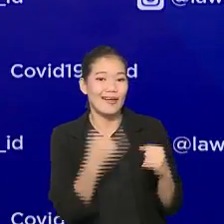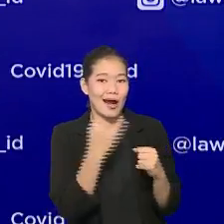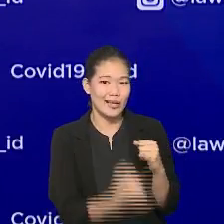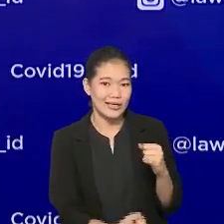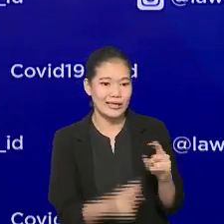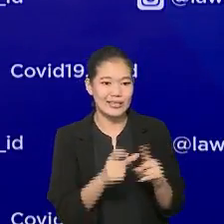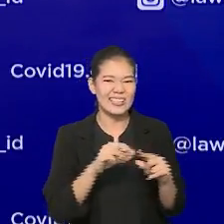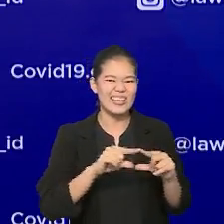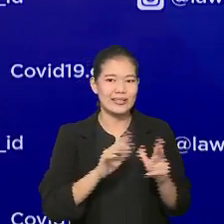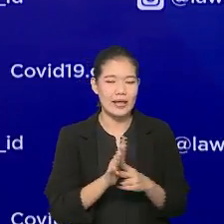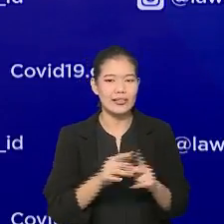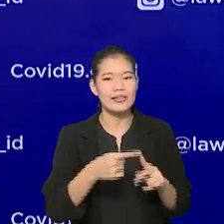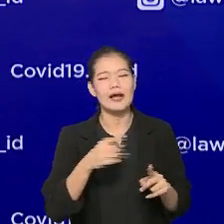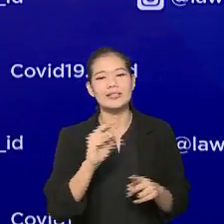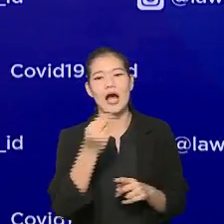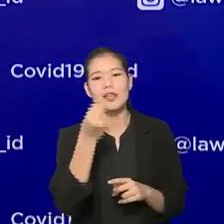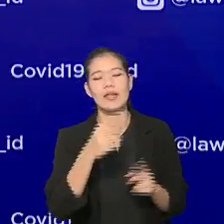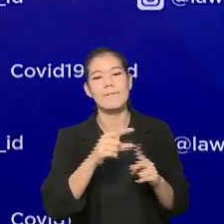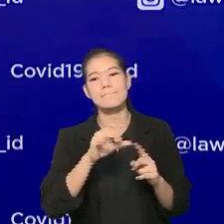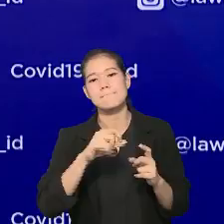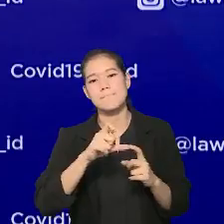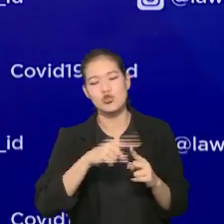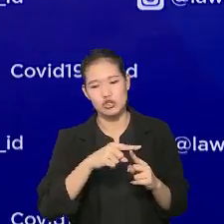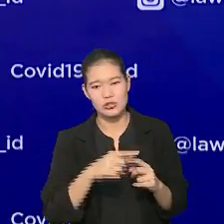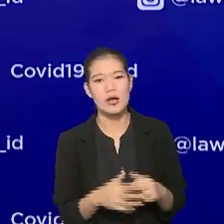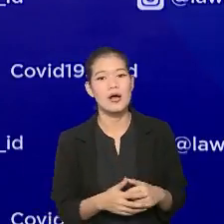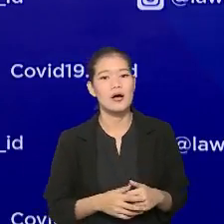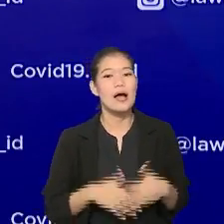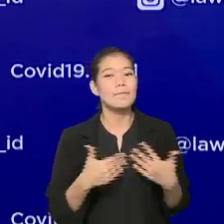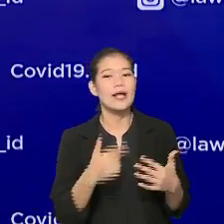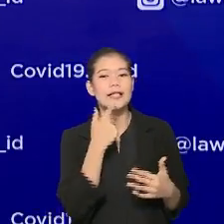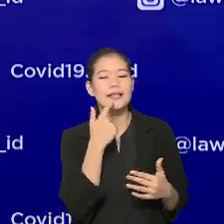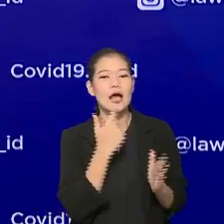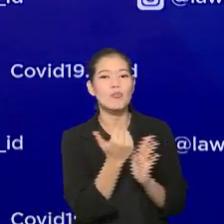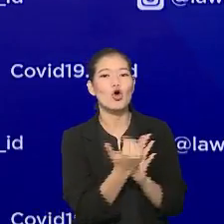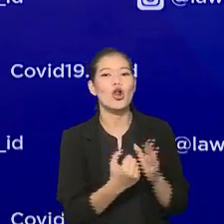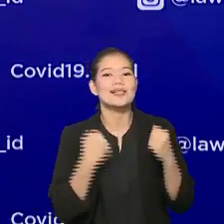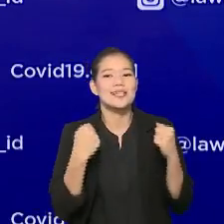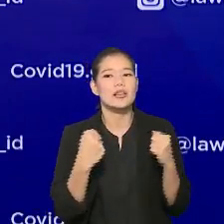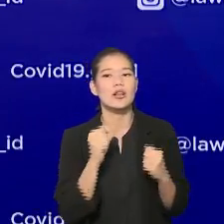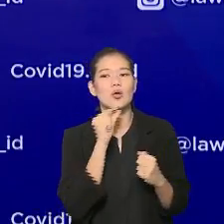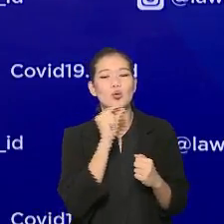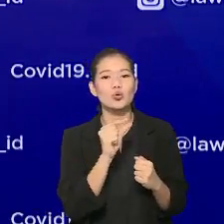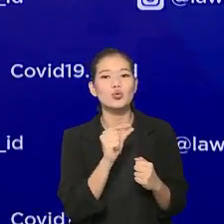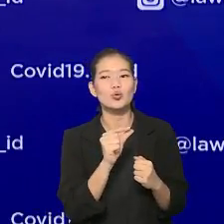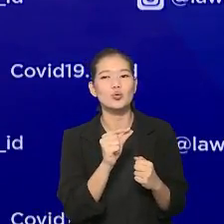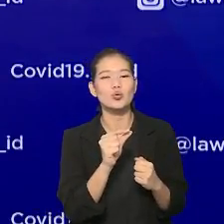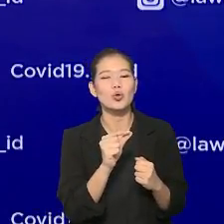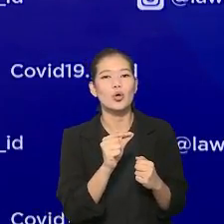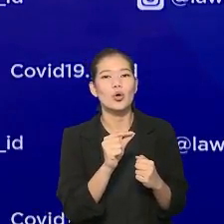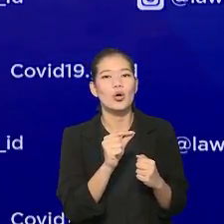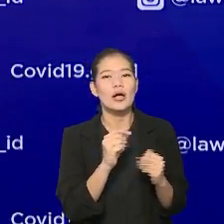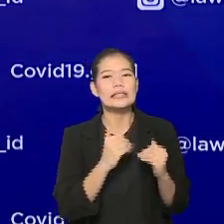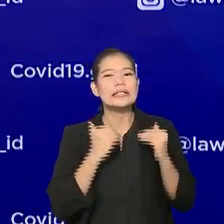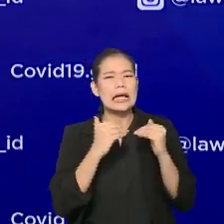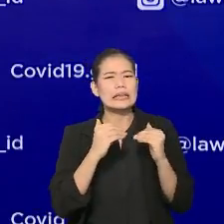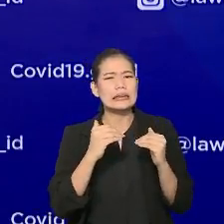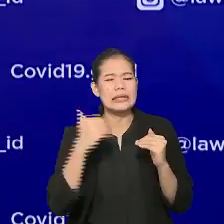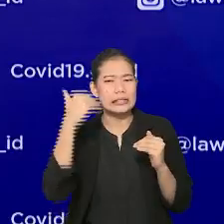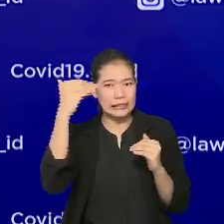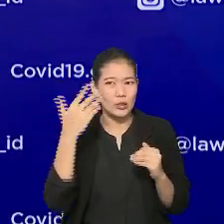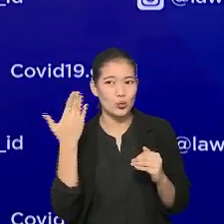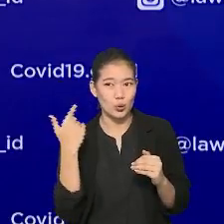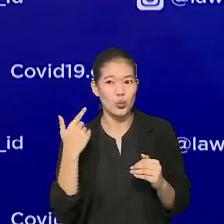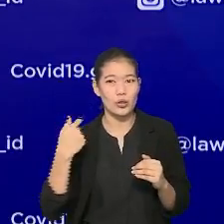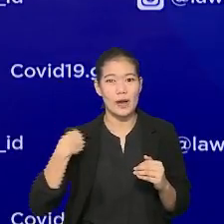terakhir dari Dian Jakarta Post. Bagaimana implementasi protokol kesehatan untuk kunjungan tingkat tinggi, khususnya kemarin ketika